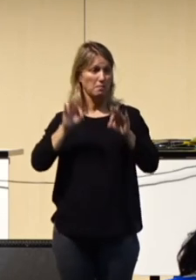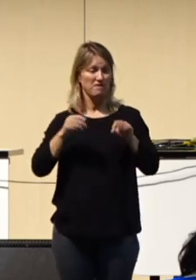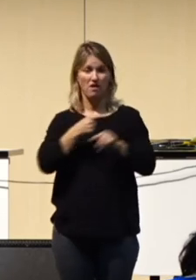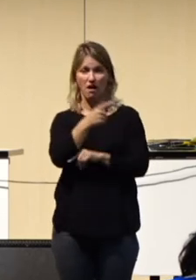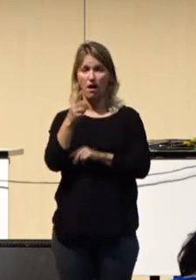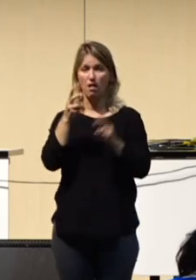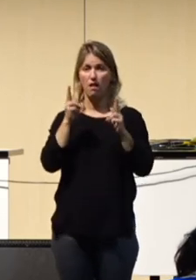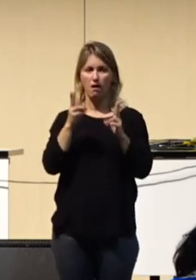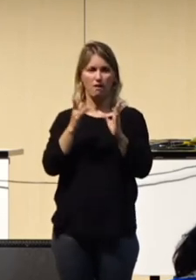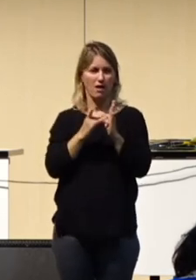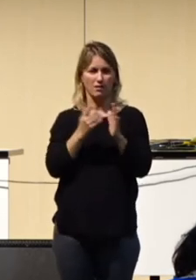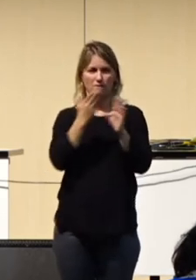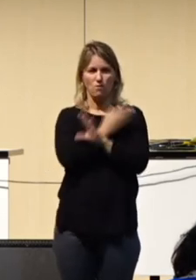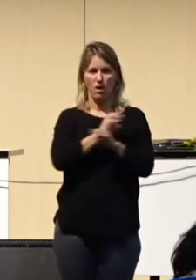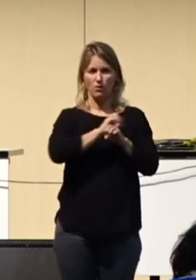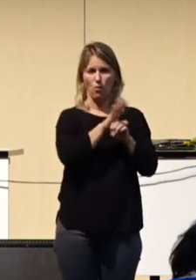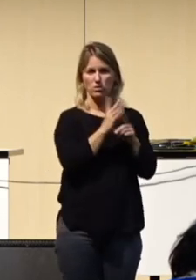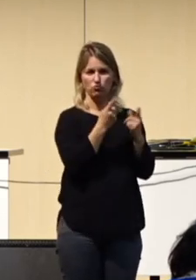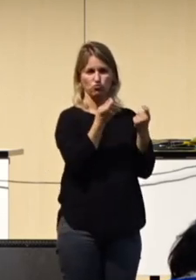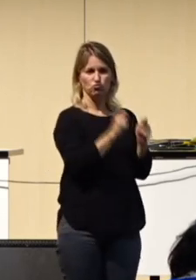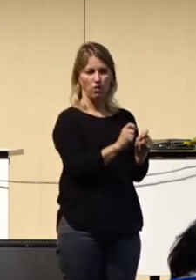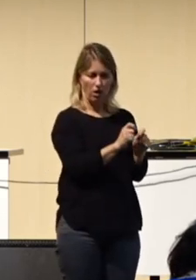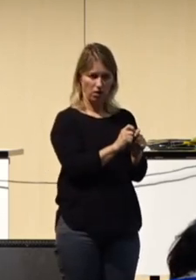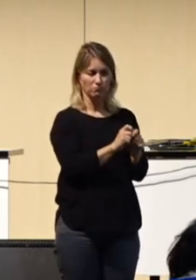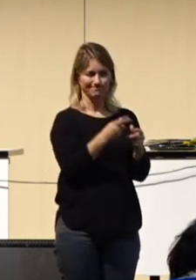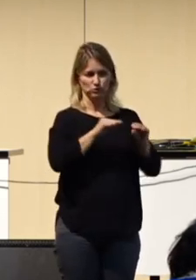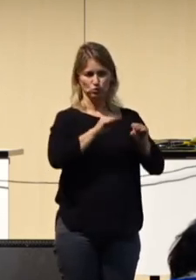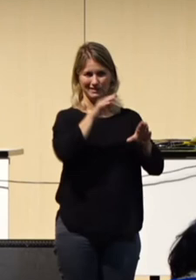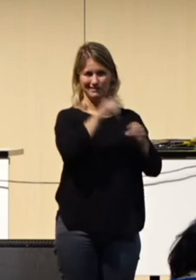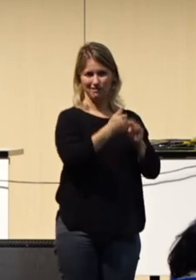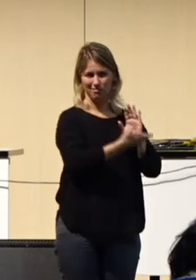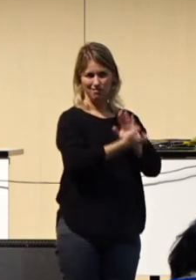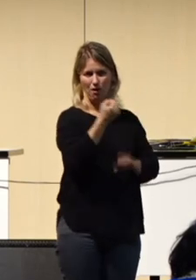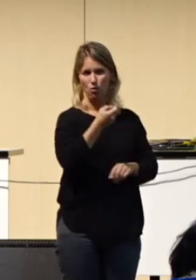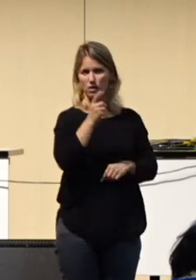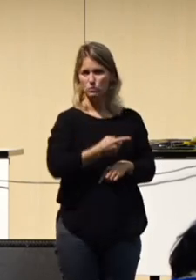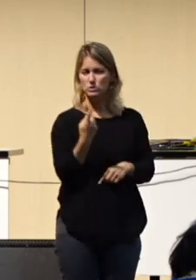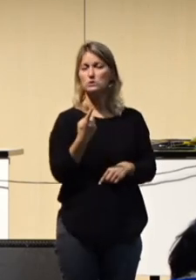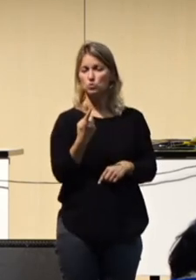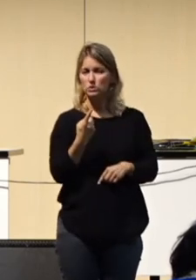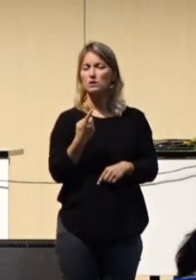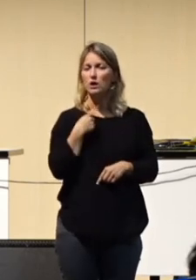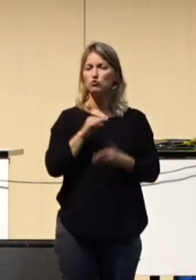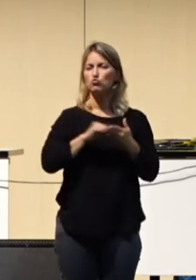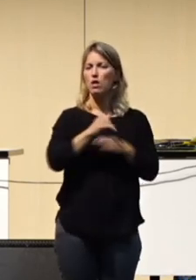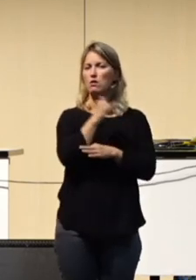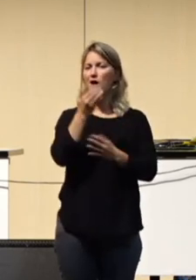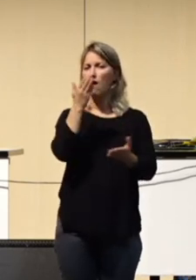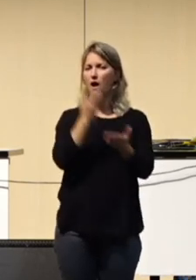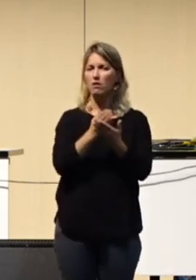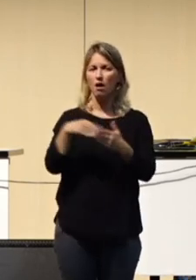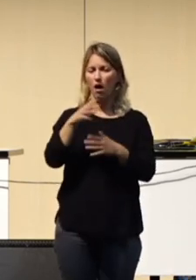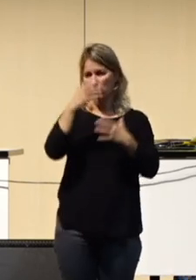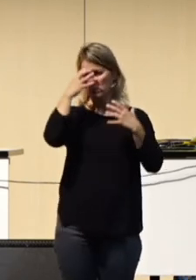der Corona-bedingten Schulausfälle mit dem Nachholen von Unterrichtsstoff sowie mit der Notengebung zum Schuljahresende mächtig